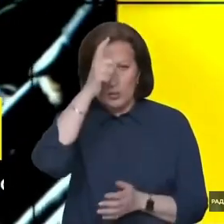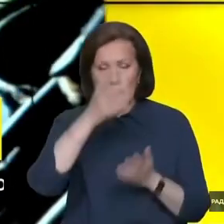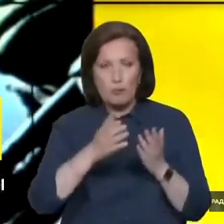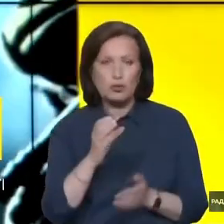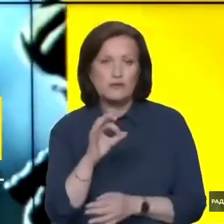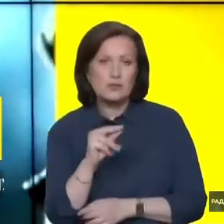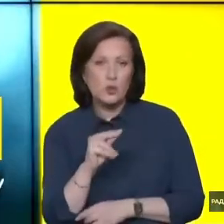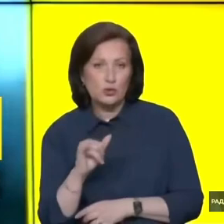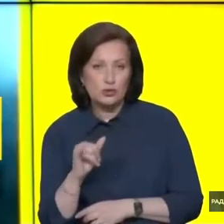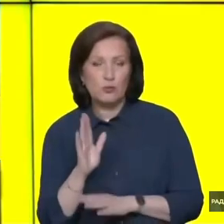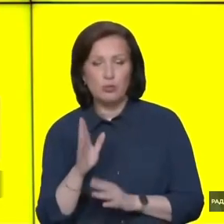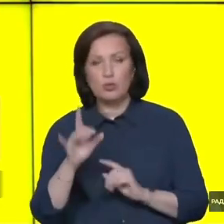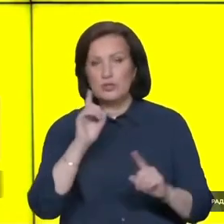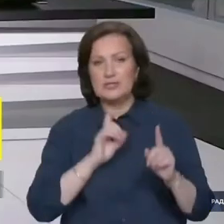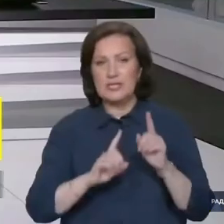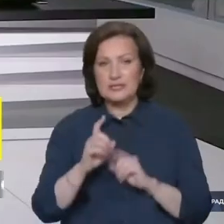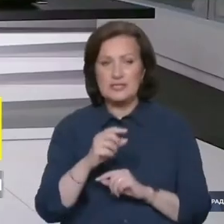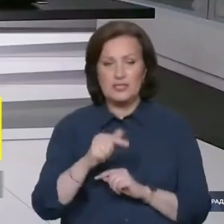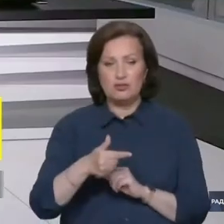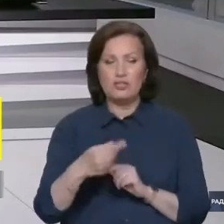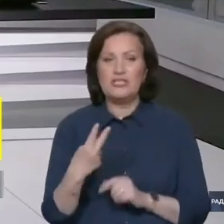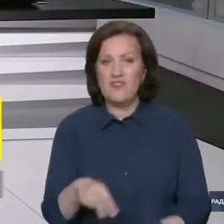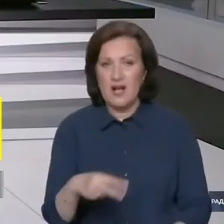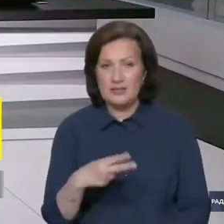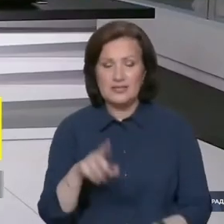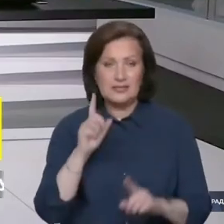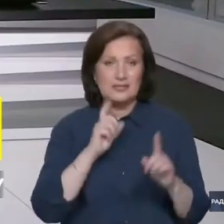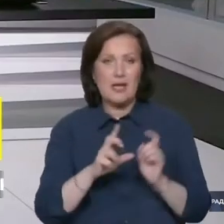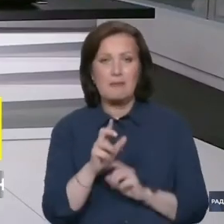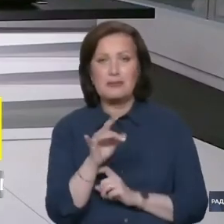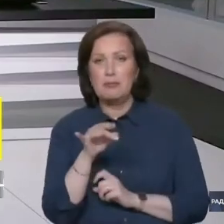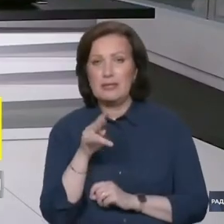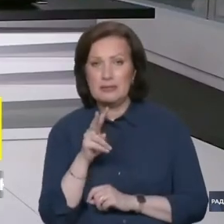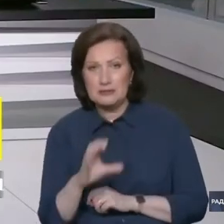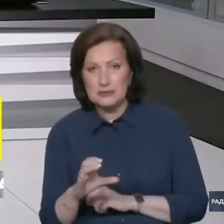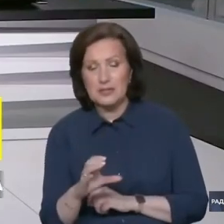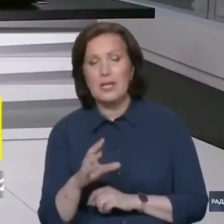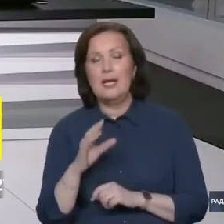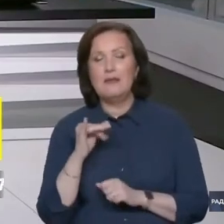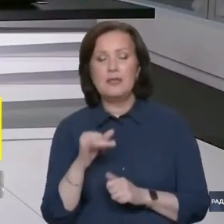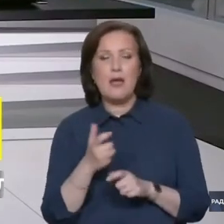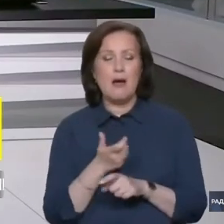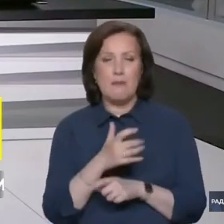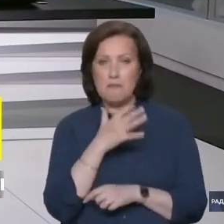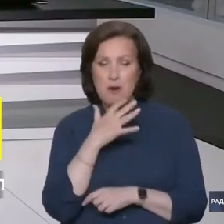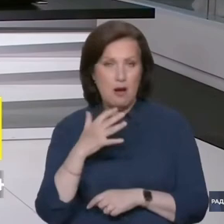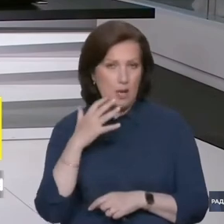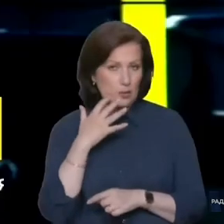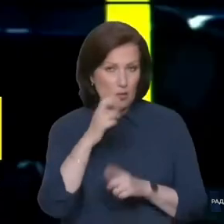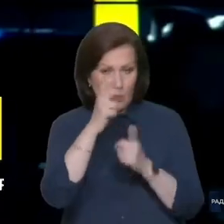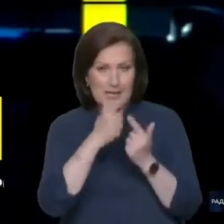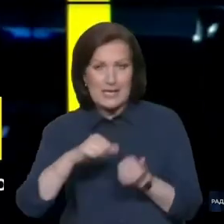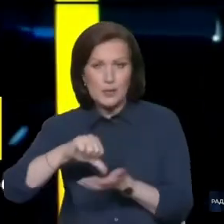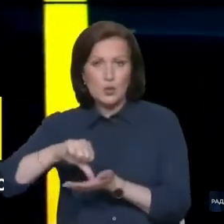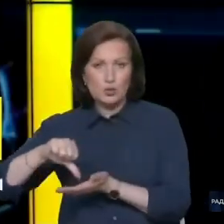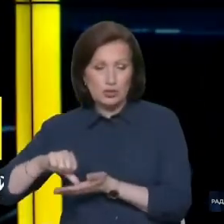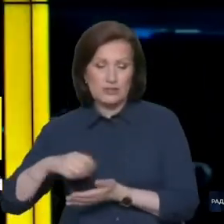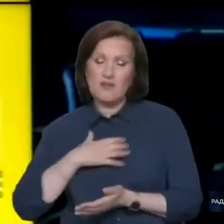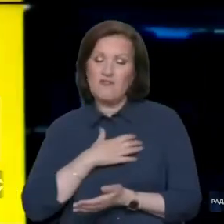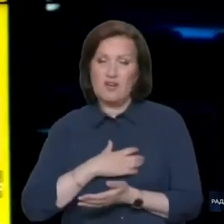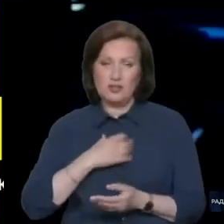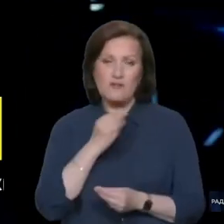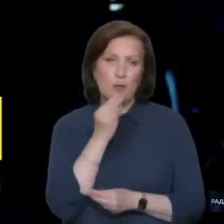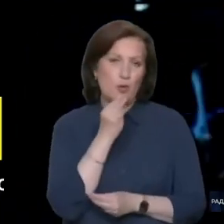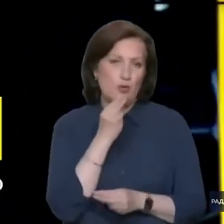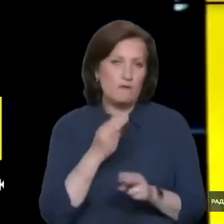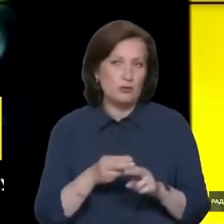може в Сочі. Буде засідання G20, буде саміт БРІКС. І для багатьох країн-учасників цих зустрічей дуже важлива